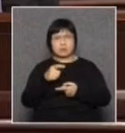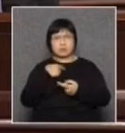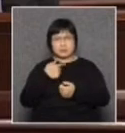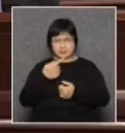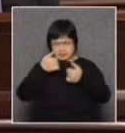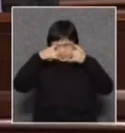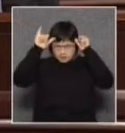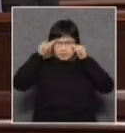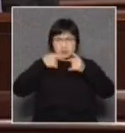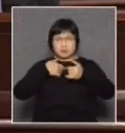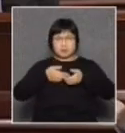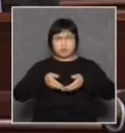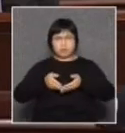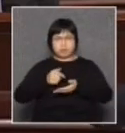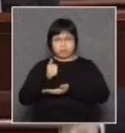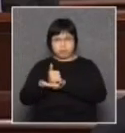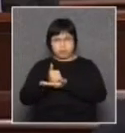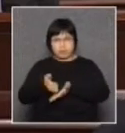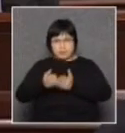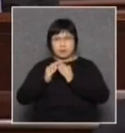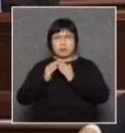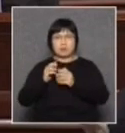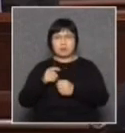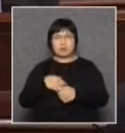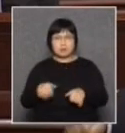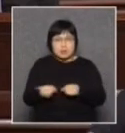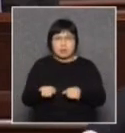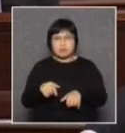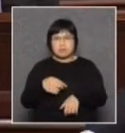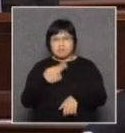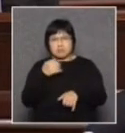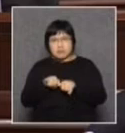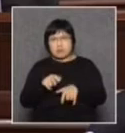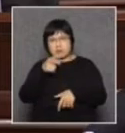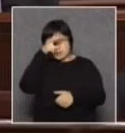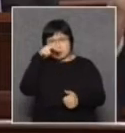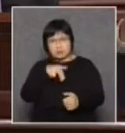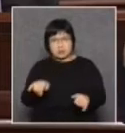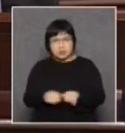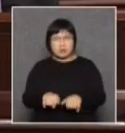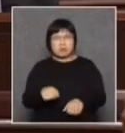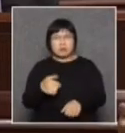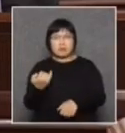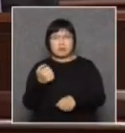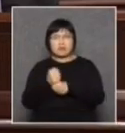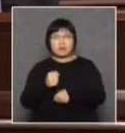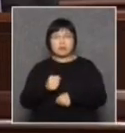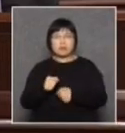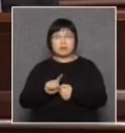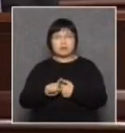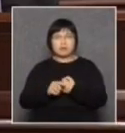來開這個位，那不是鬥氣，不是搞政治鬥爭，是做什麼？但是他搞這個鬥